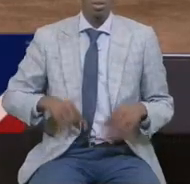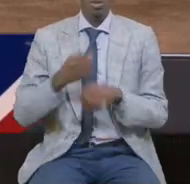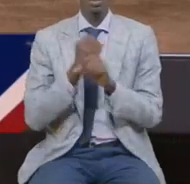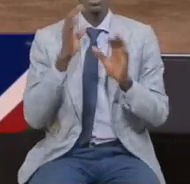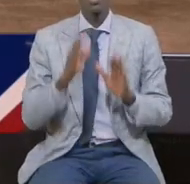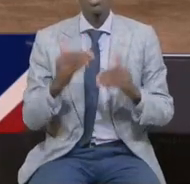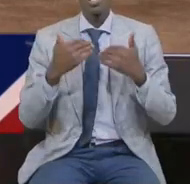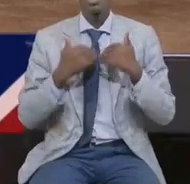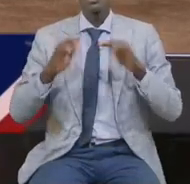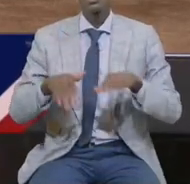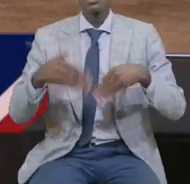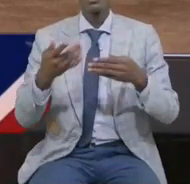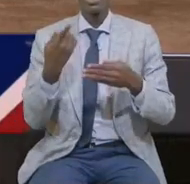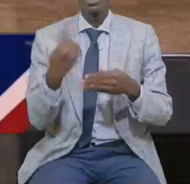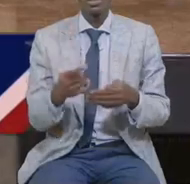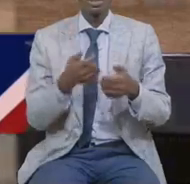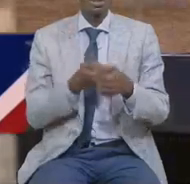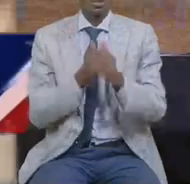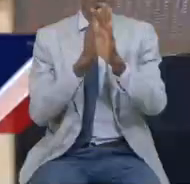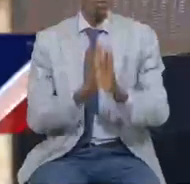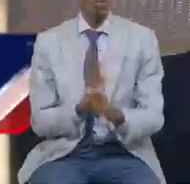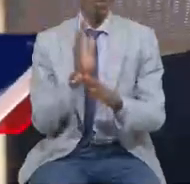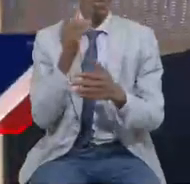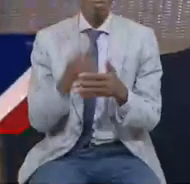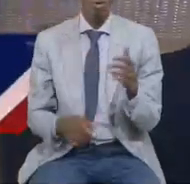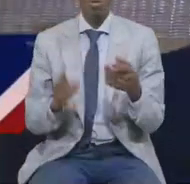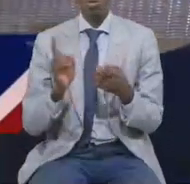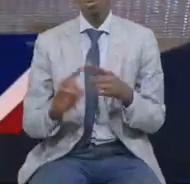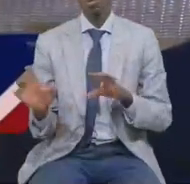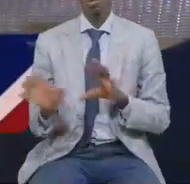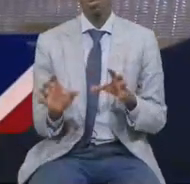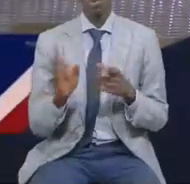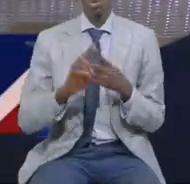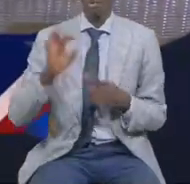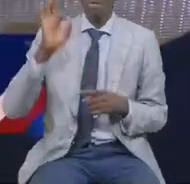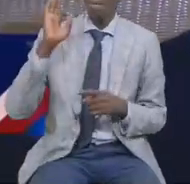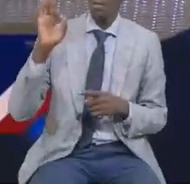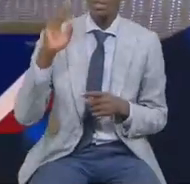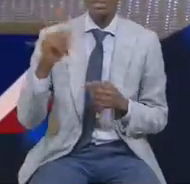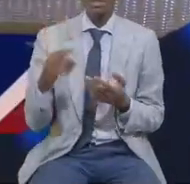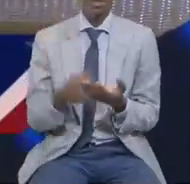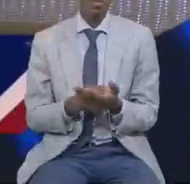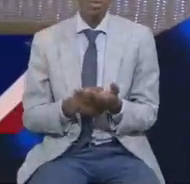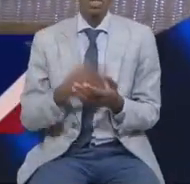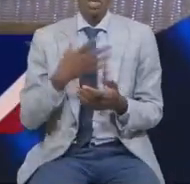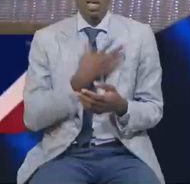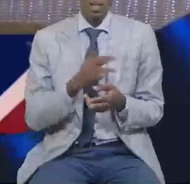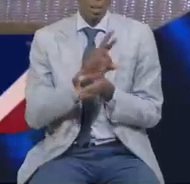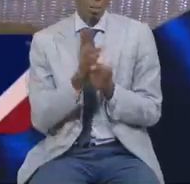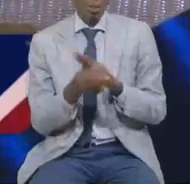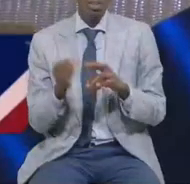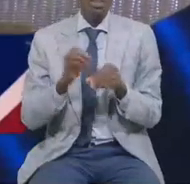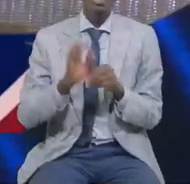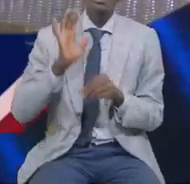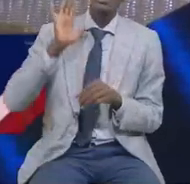ce qu'ils devaient faire, c'est-à-dire prêcher la parole, prêcher la repentance en son nom